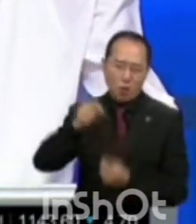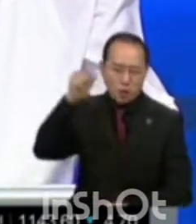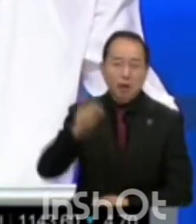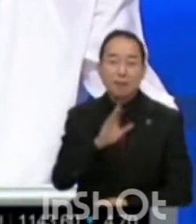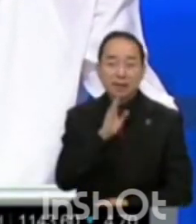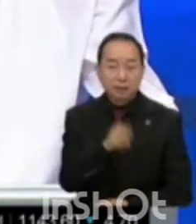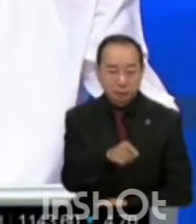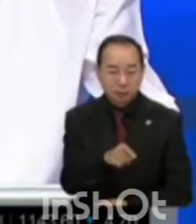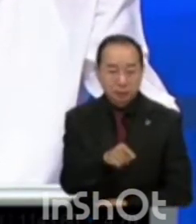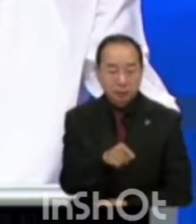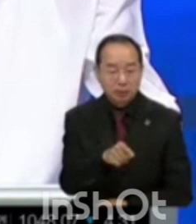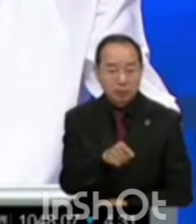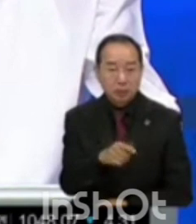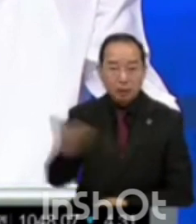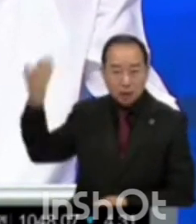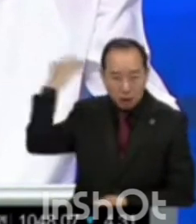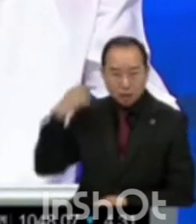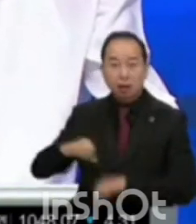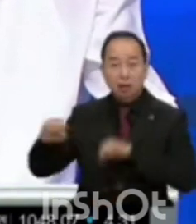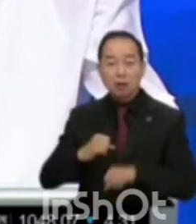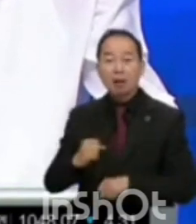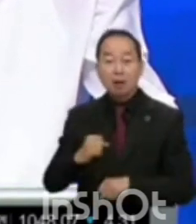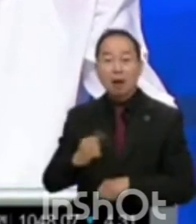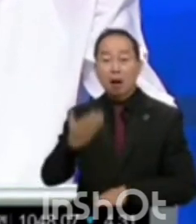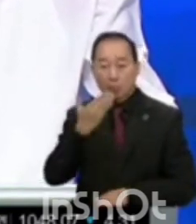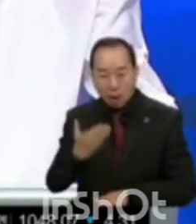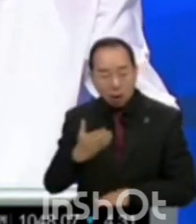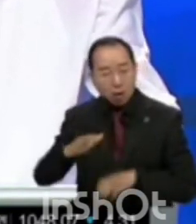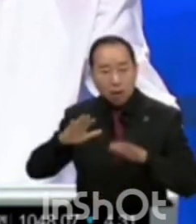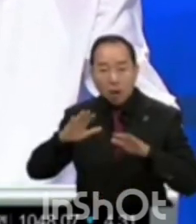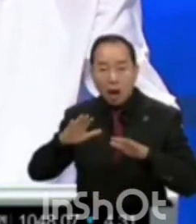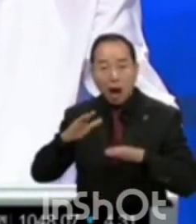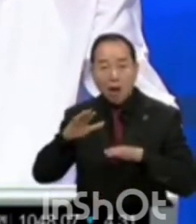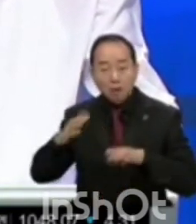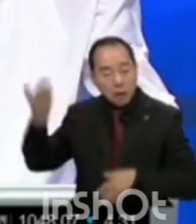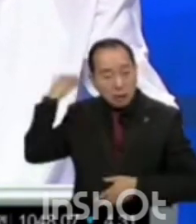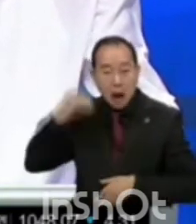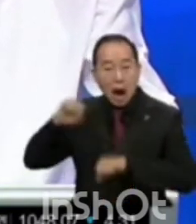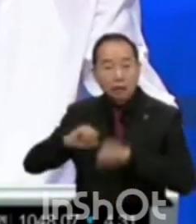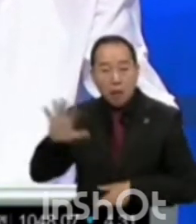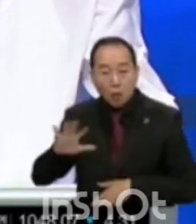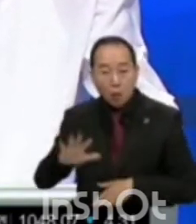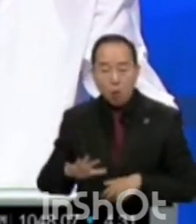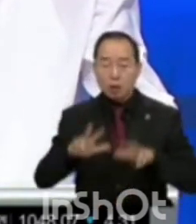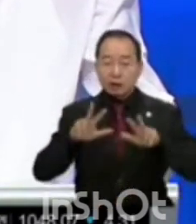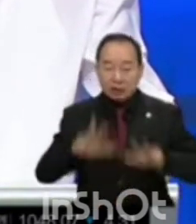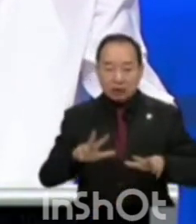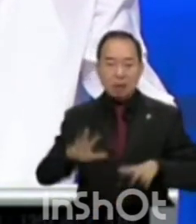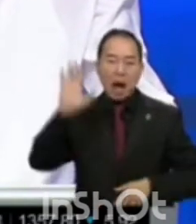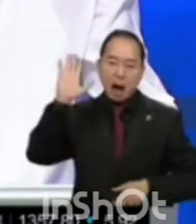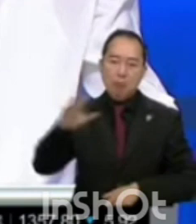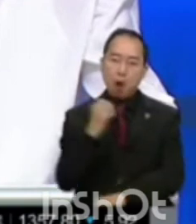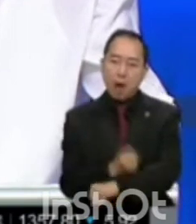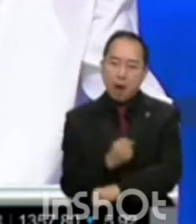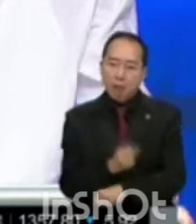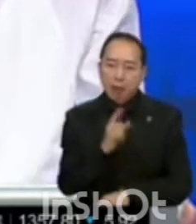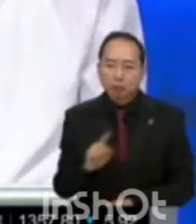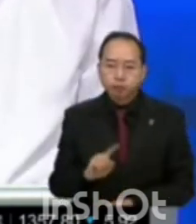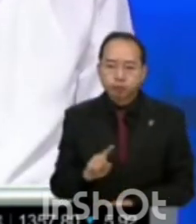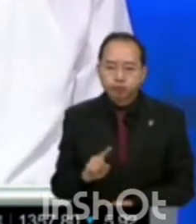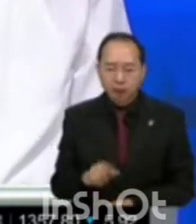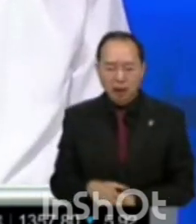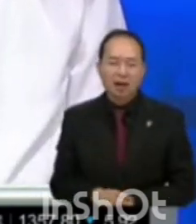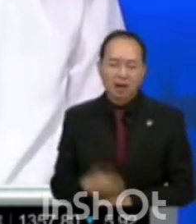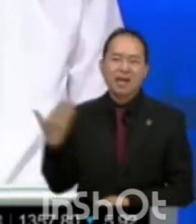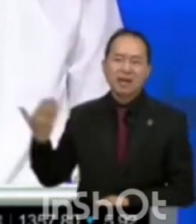그때 하실 수 있는 일들이 있었을 텐데 왜 지금 와서 하겠다는 게 그렇게 많은지 조금 그때 그때도 일을 굉장히 많이